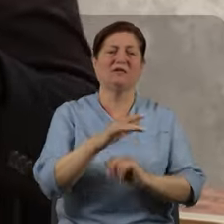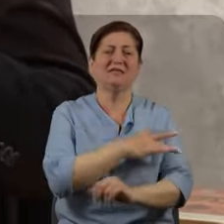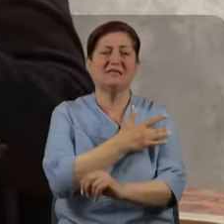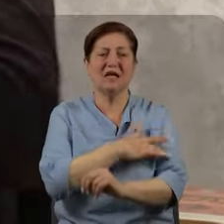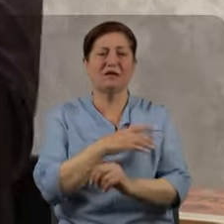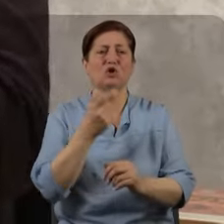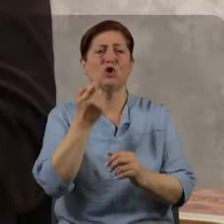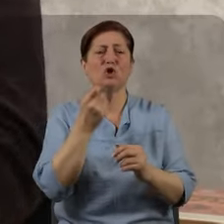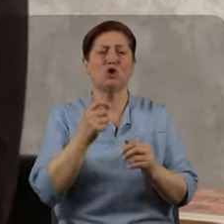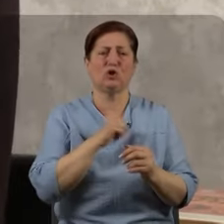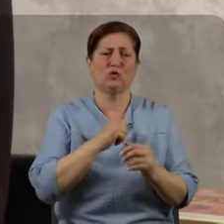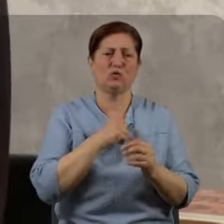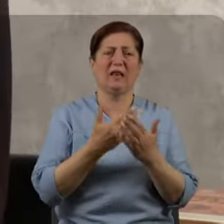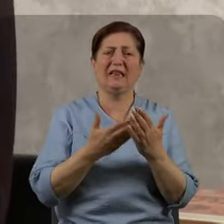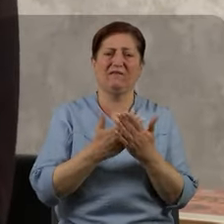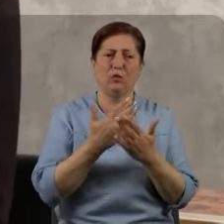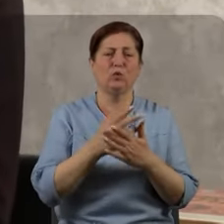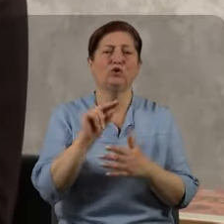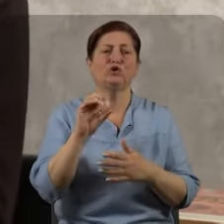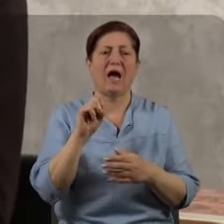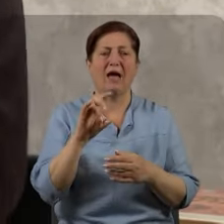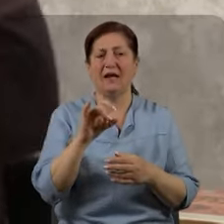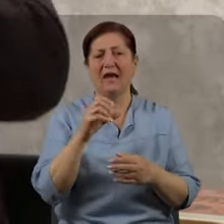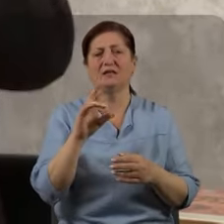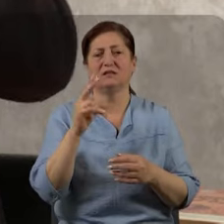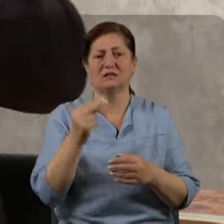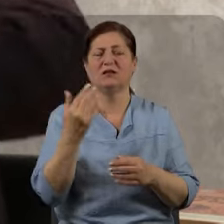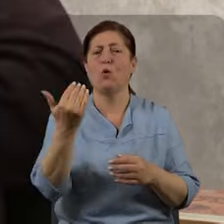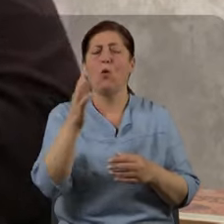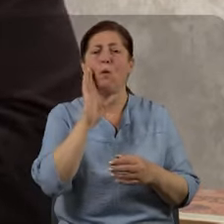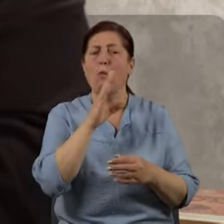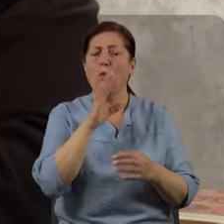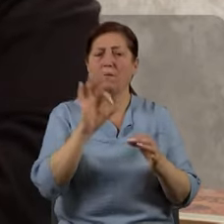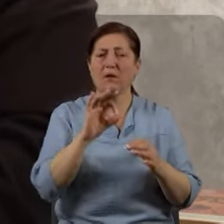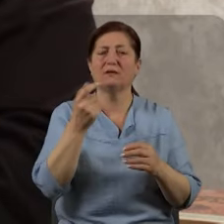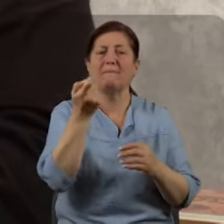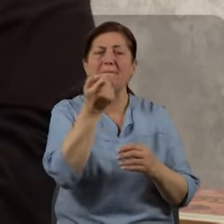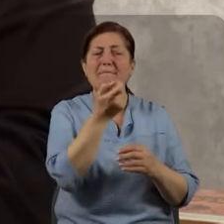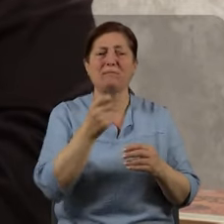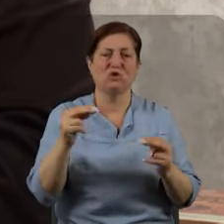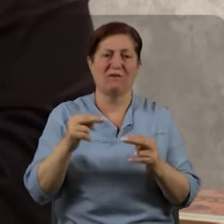քիչ տվյալներ ցավոք ունենք Չարենցի մոր մասին, բայց այս մի քանի վկայություններն